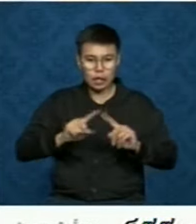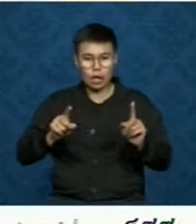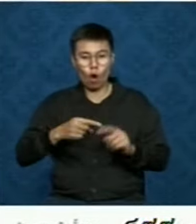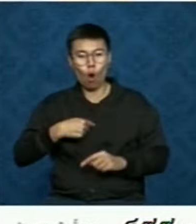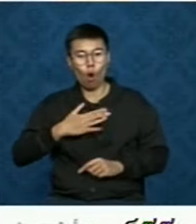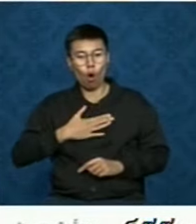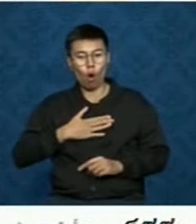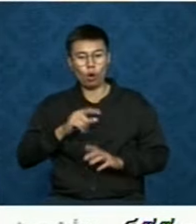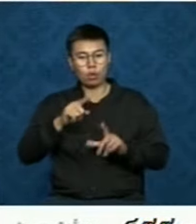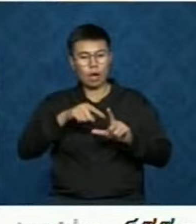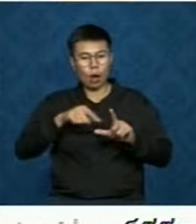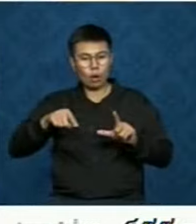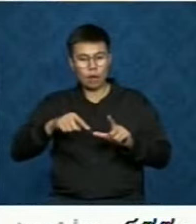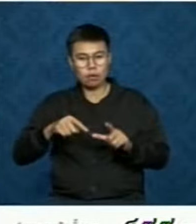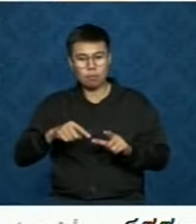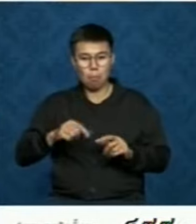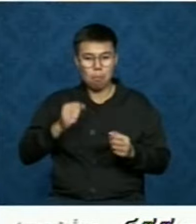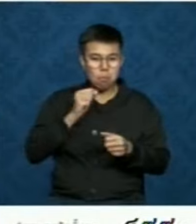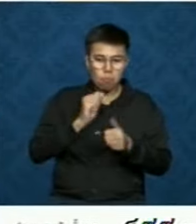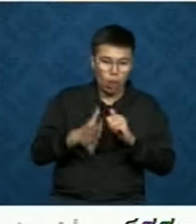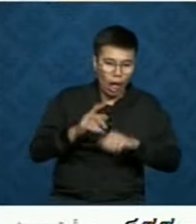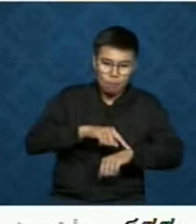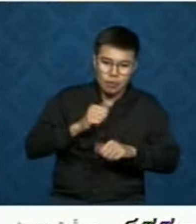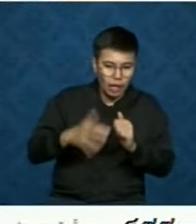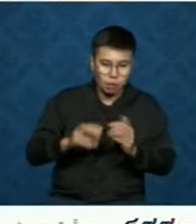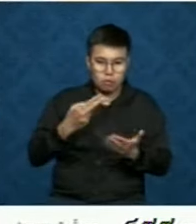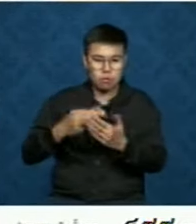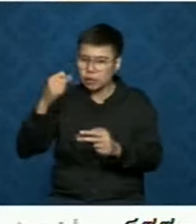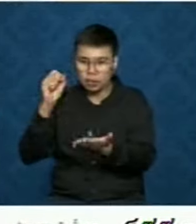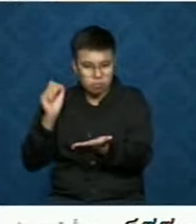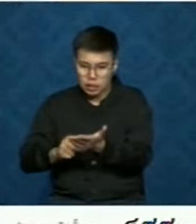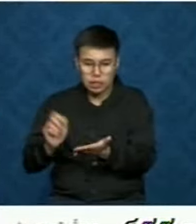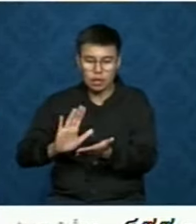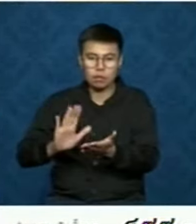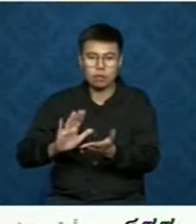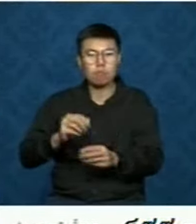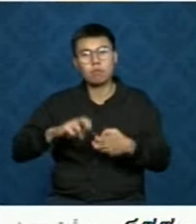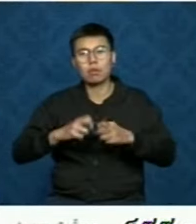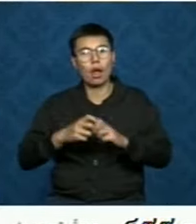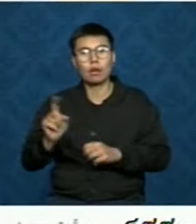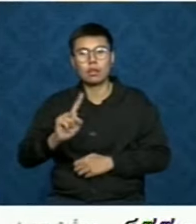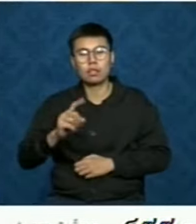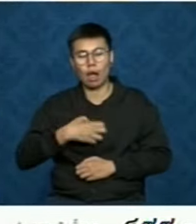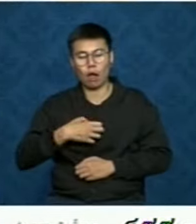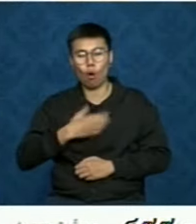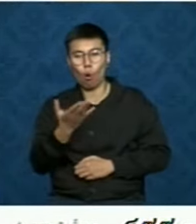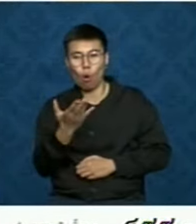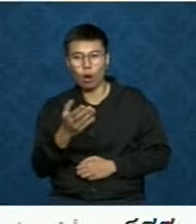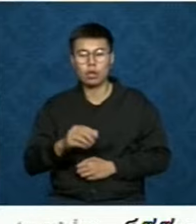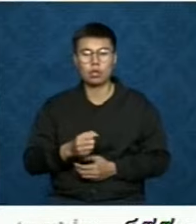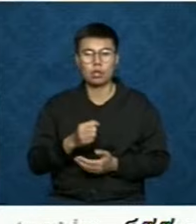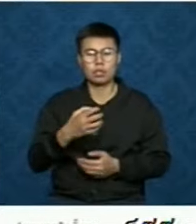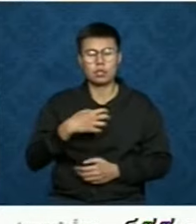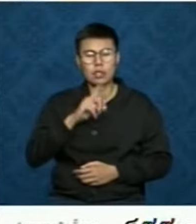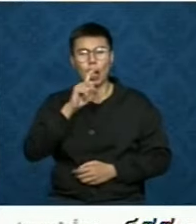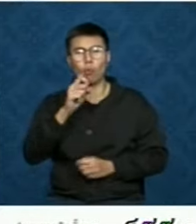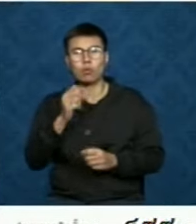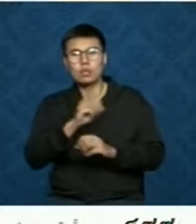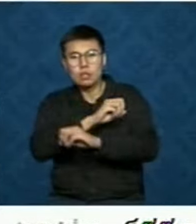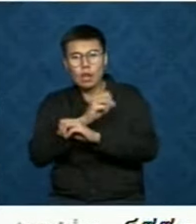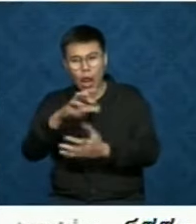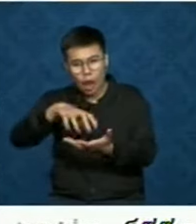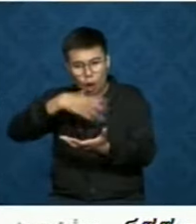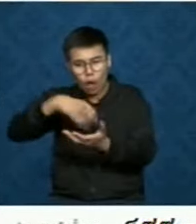พรรคก้าไกลไม่ทันไม่เซ็นตกลงมาเป็นปัญหาอย่างไรกันแน่ครับฉะนั้นต้องขอความชัดเจนจากท่านประธานว่าเกิดอะไรขึ้น